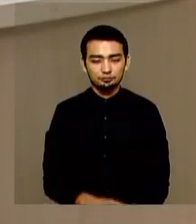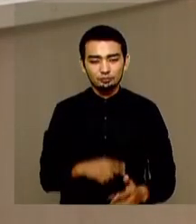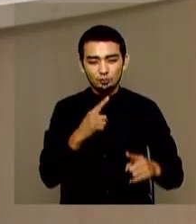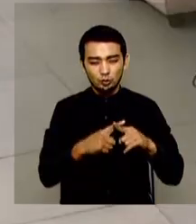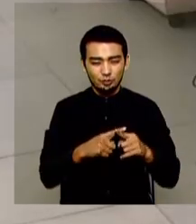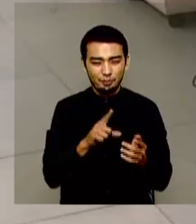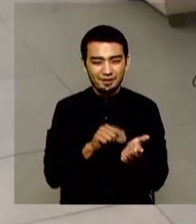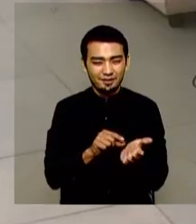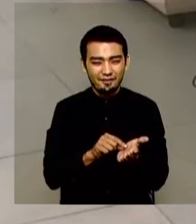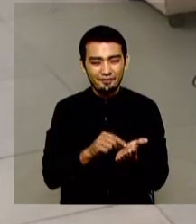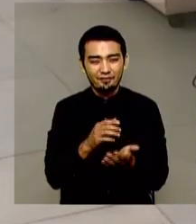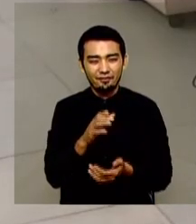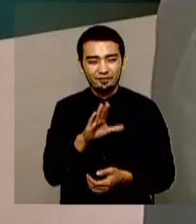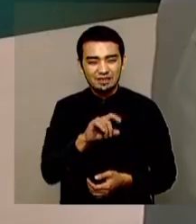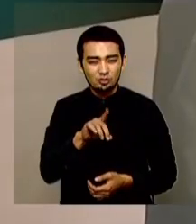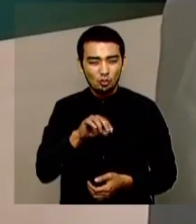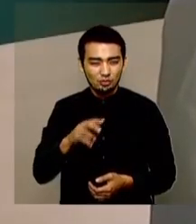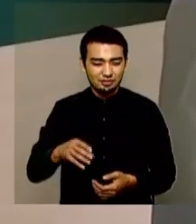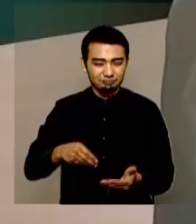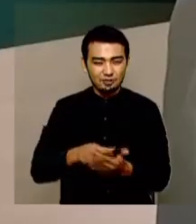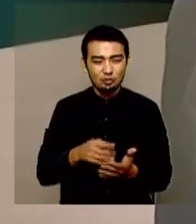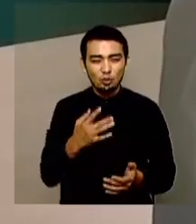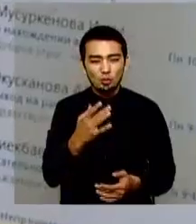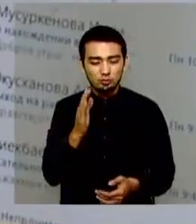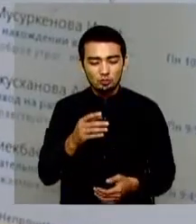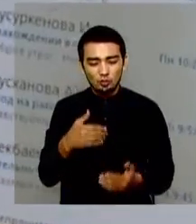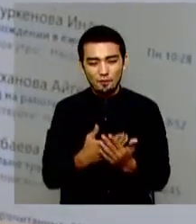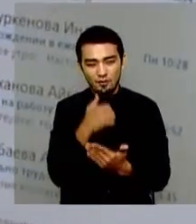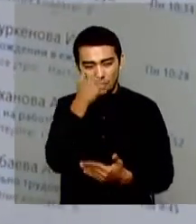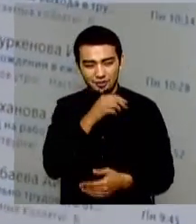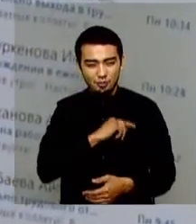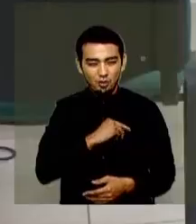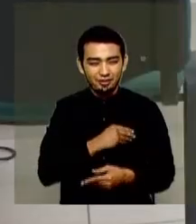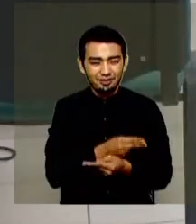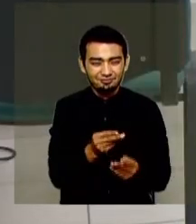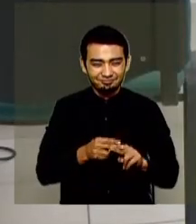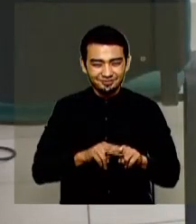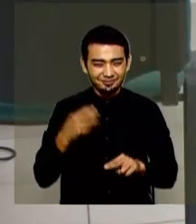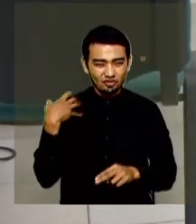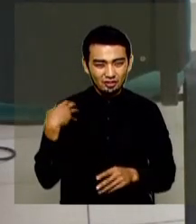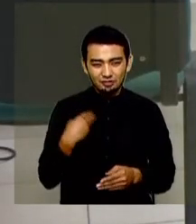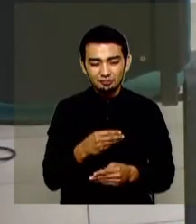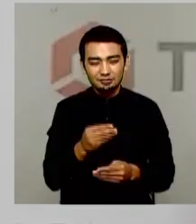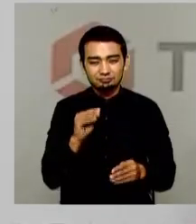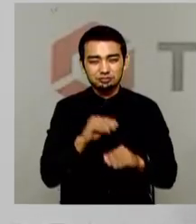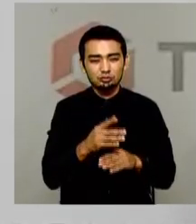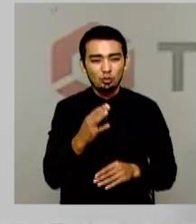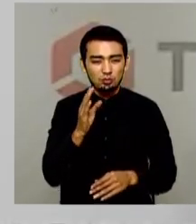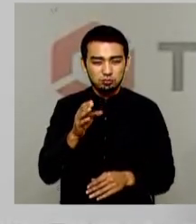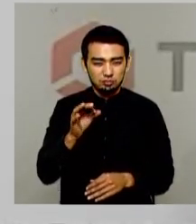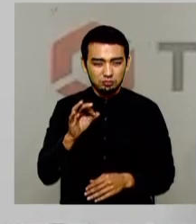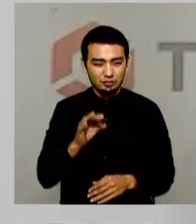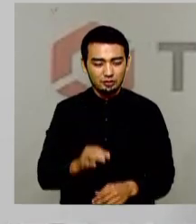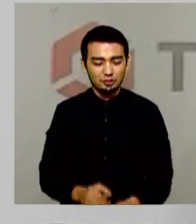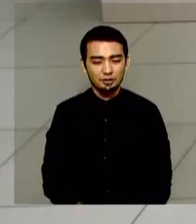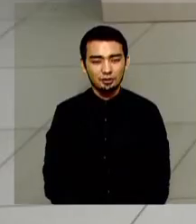Дополнительные пенсионные взносы. Сколько средств с нового года будут перечислять работодатели на счета казахстанцев? Готов ли к этому бизнес? Это дополнительный налог